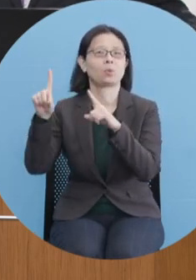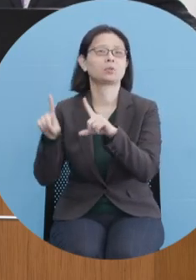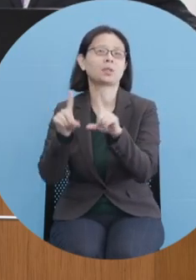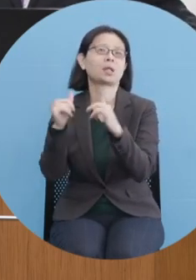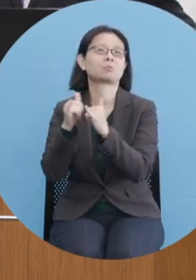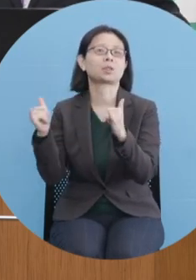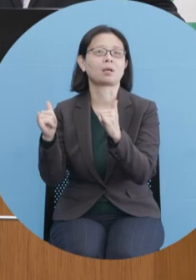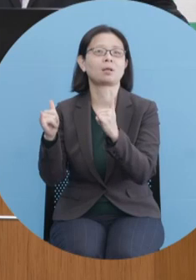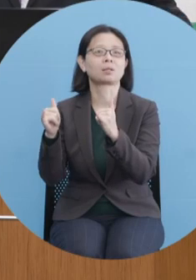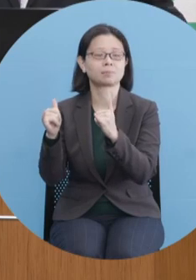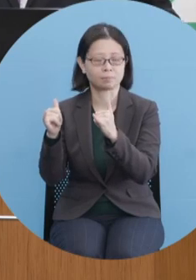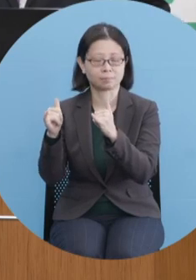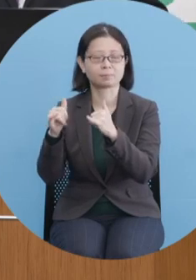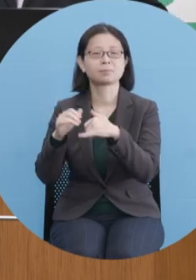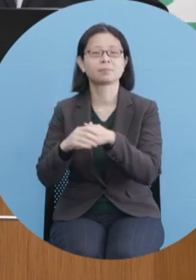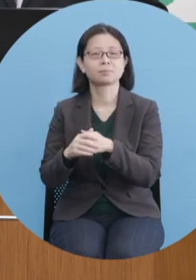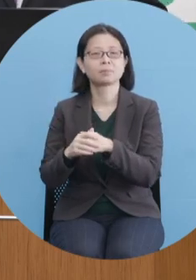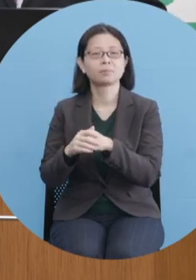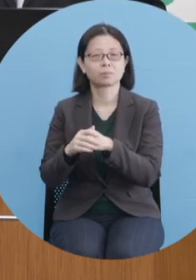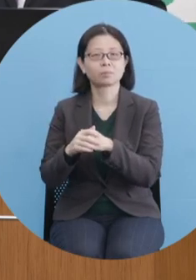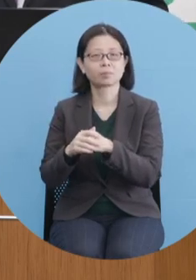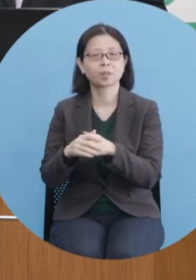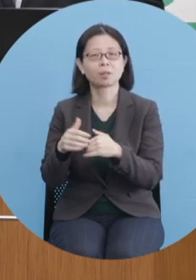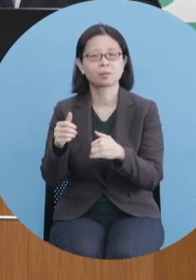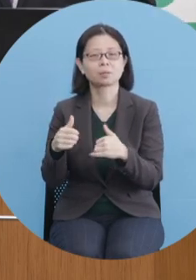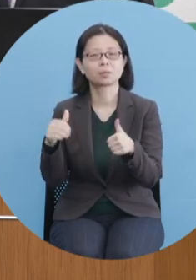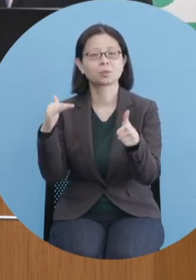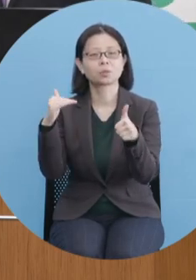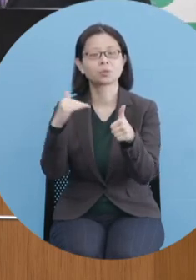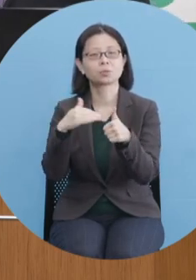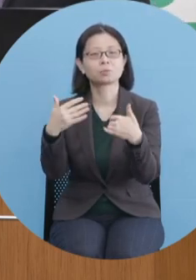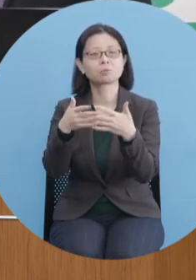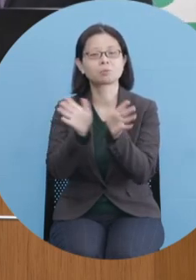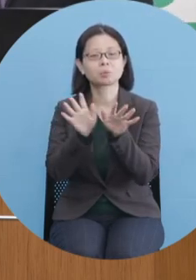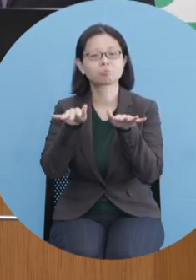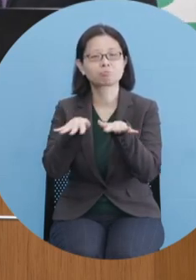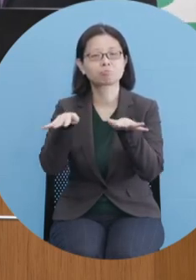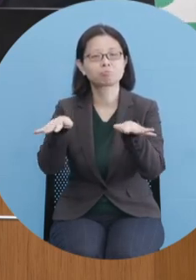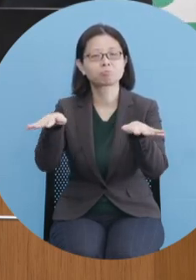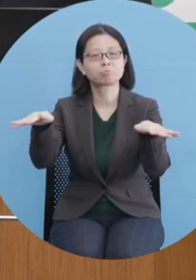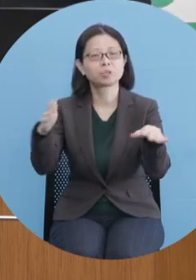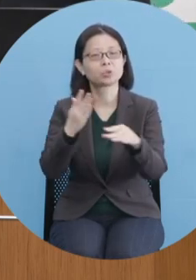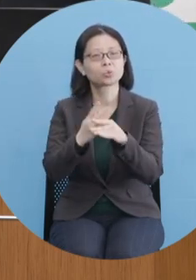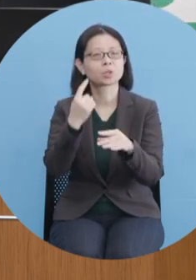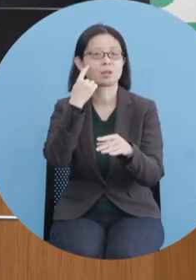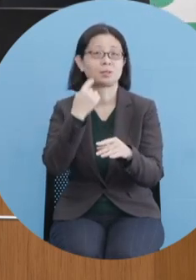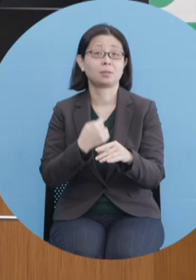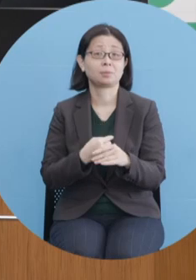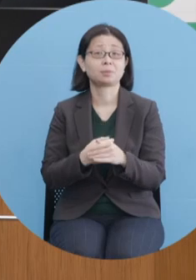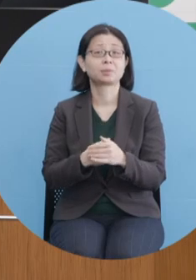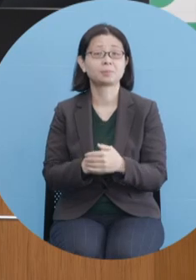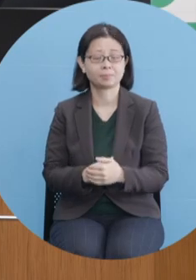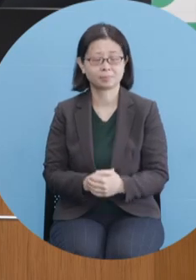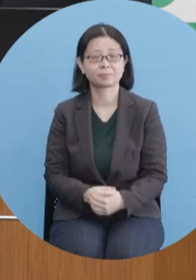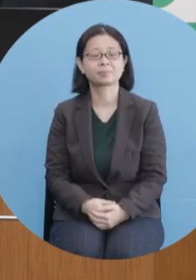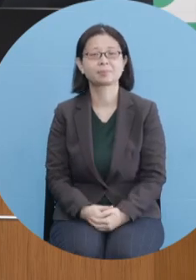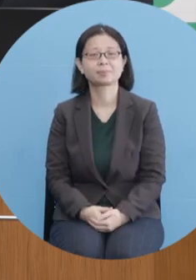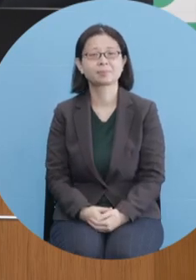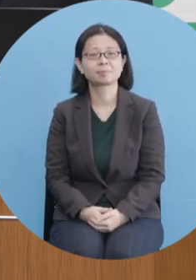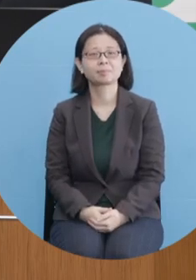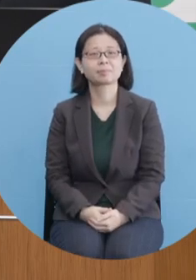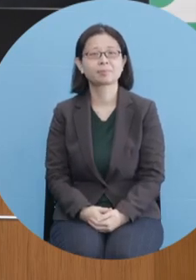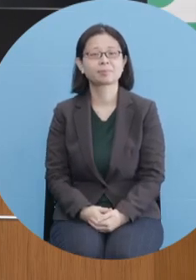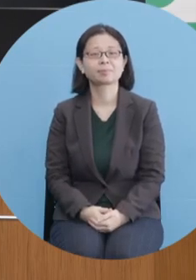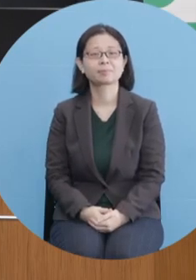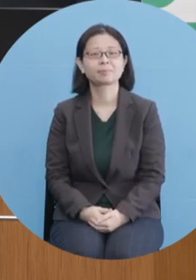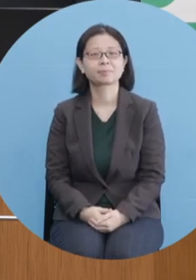えまあかなりファンクラブとしては広がってきたのかなと思っておりますえそうしたことも受けえ